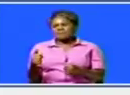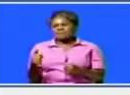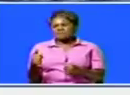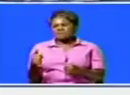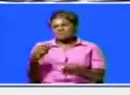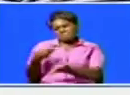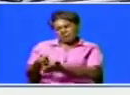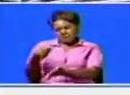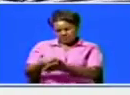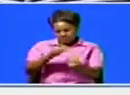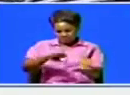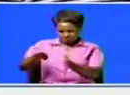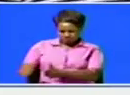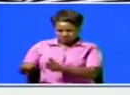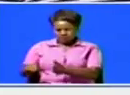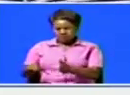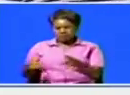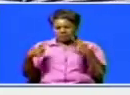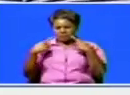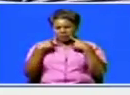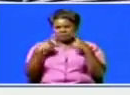Nimesema fedha, nimesema promotion.